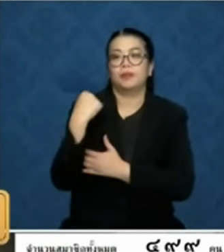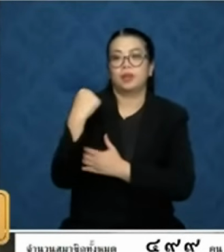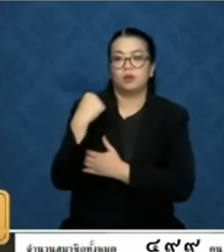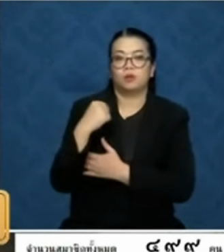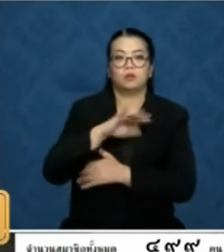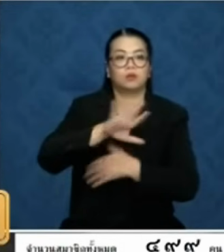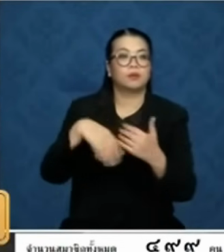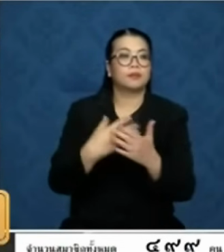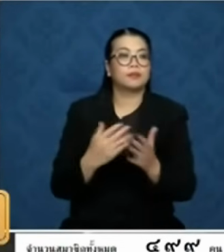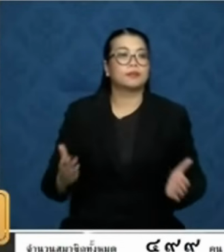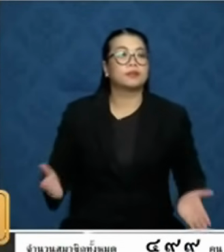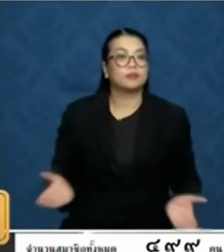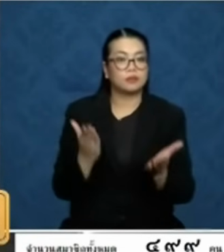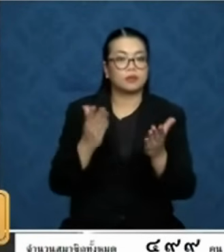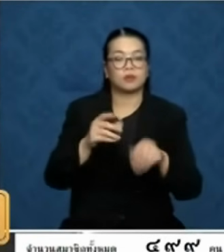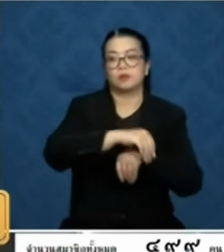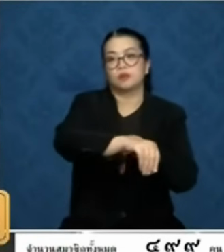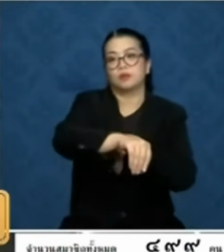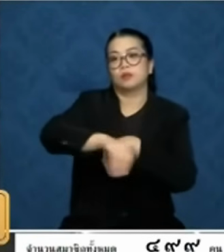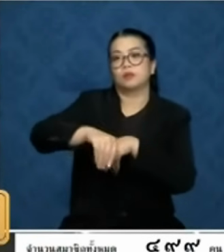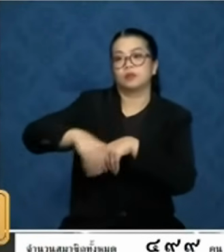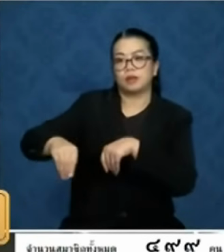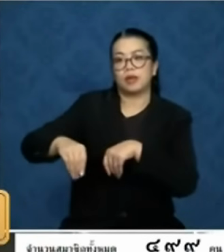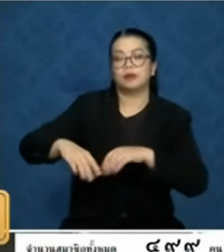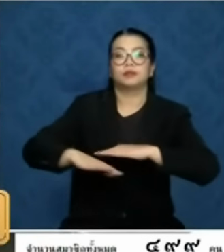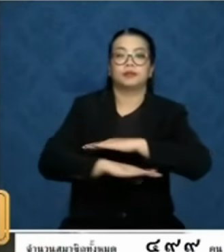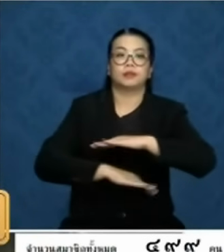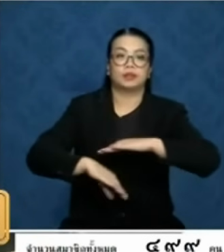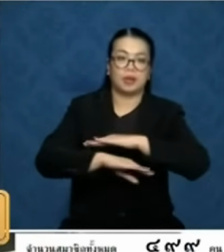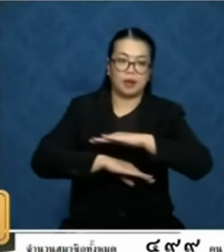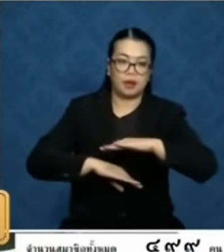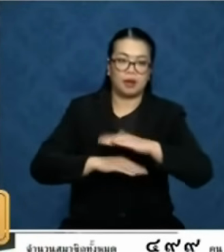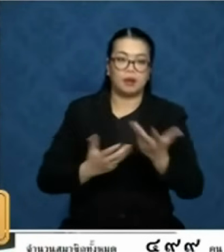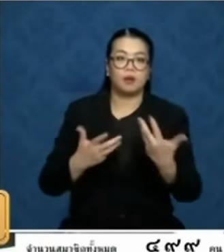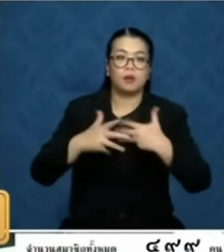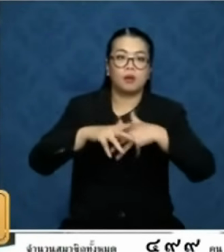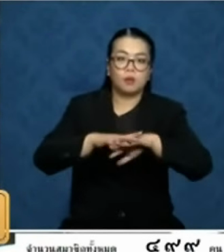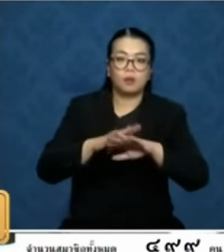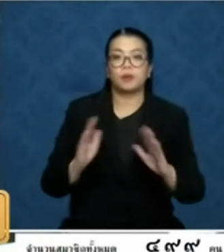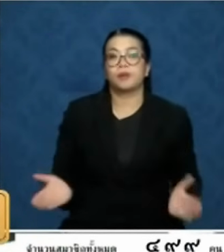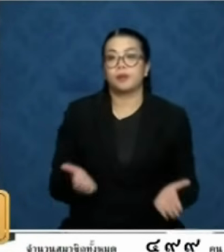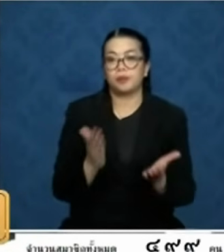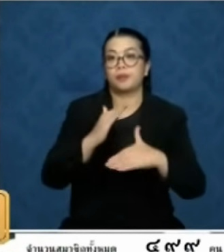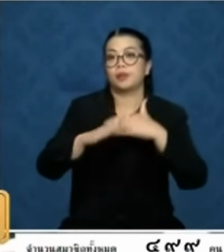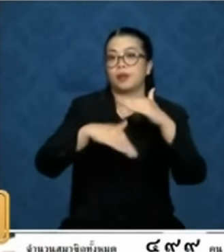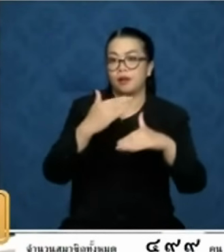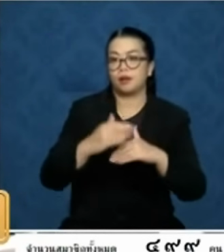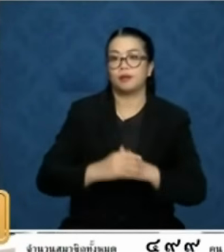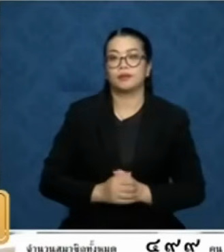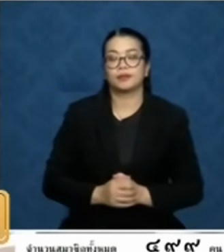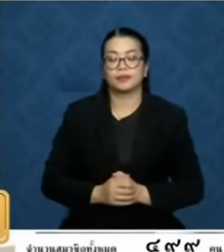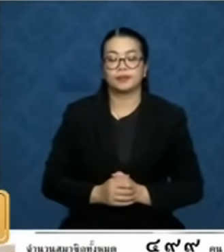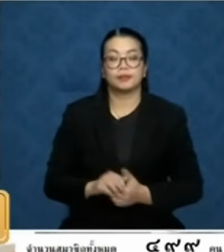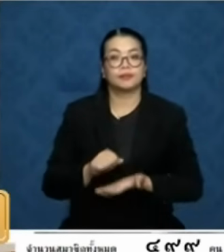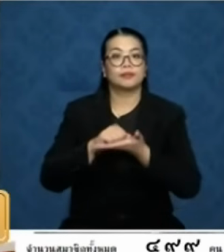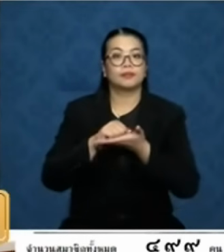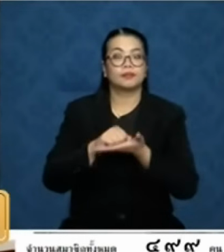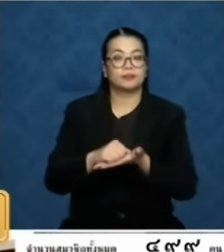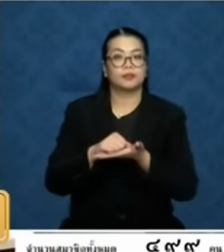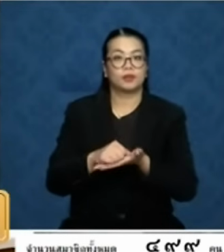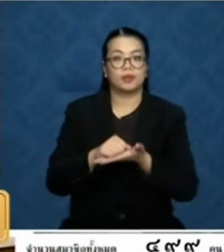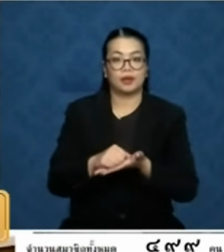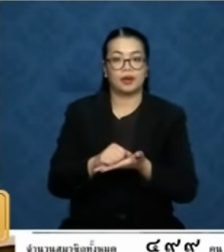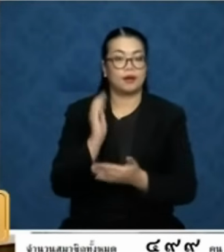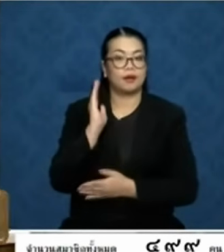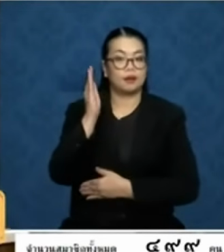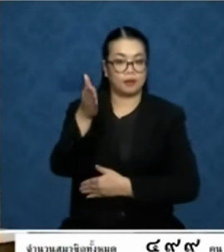ยสนับสนุนการพัฒนาโครงสร้างพื้นฐานที่เอื้อต่อการพัฒนาอุตสาหกรรมและบริการแห่งอน